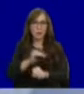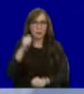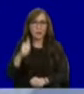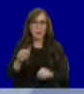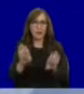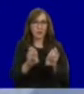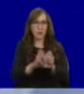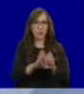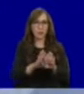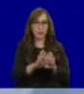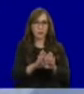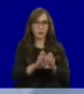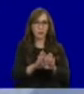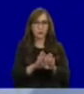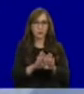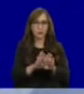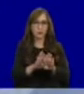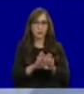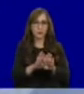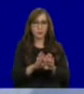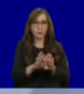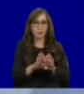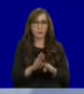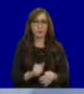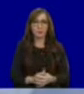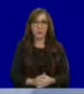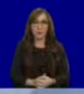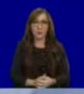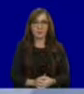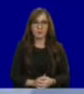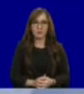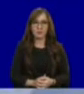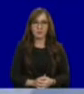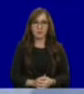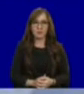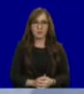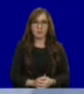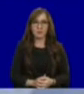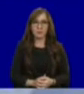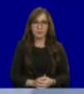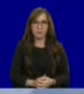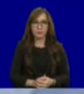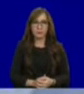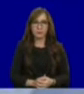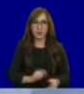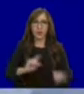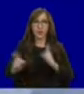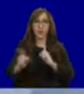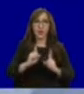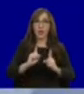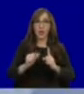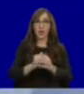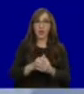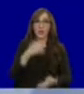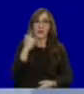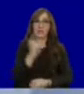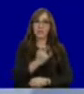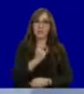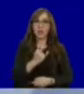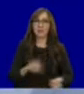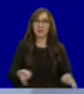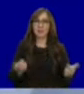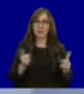ya, tatap muka terbatasnya selama infeksinya masih ada atau terjadi. Nah, dalam